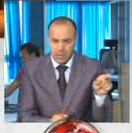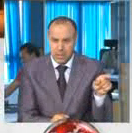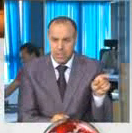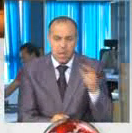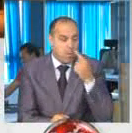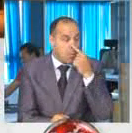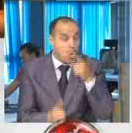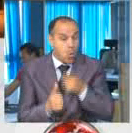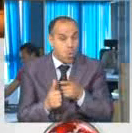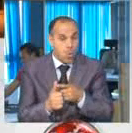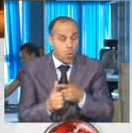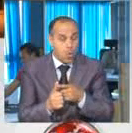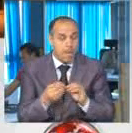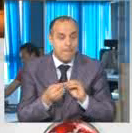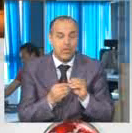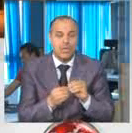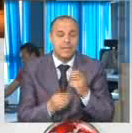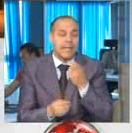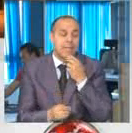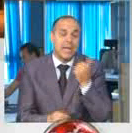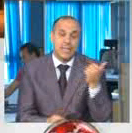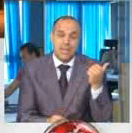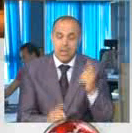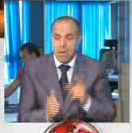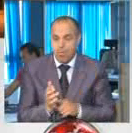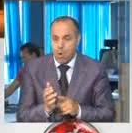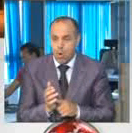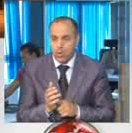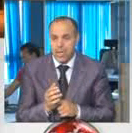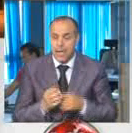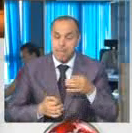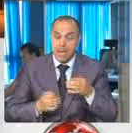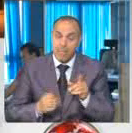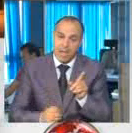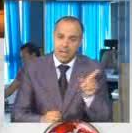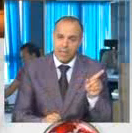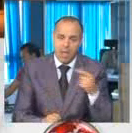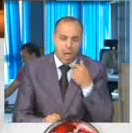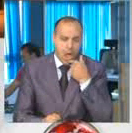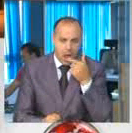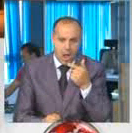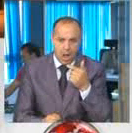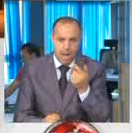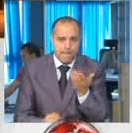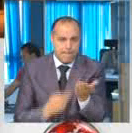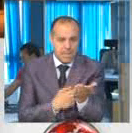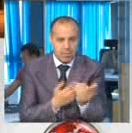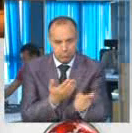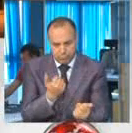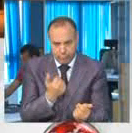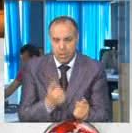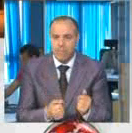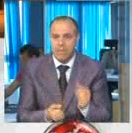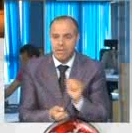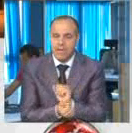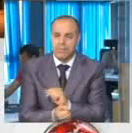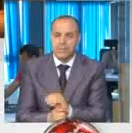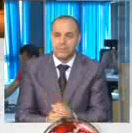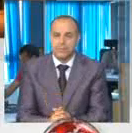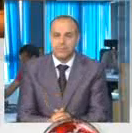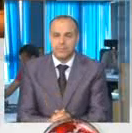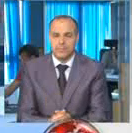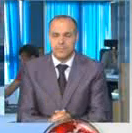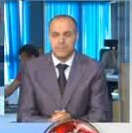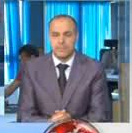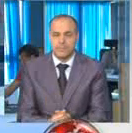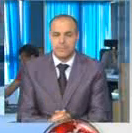المتورط الرئيسي في أحداث بنجردان، مؤكدا أن النيابة العمومية أصدرت في حقه بطاقة إيداع بالسجن.